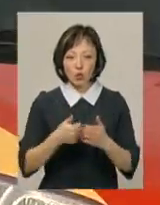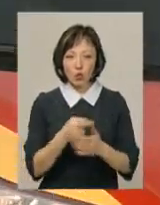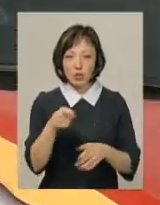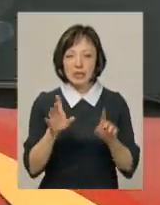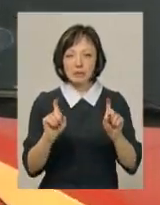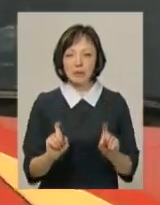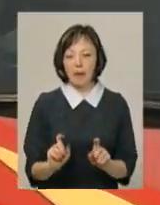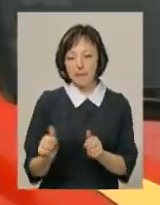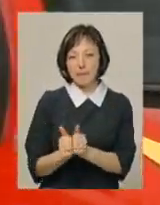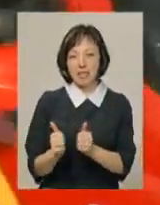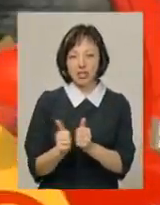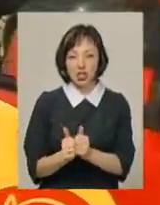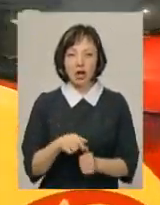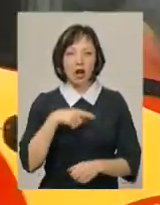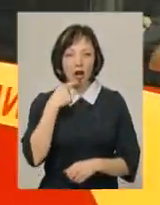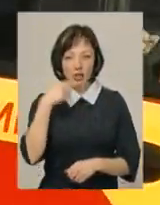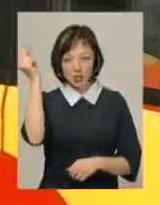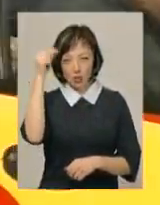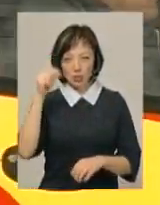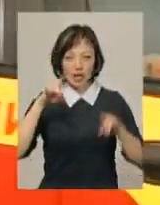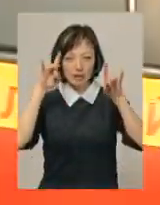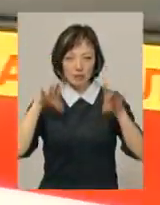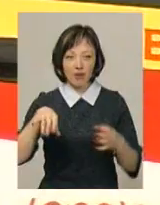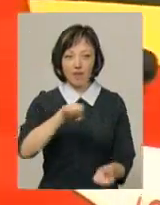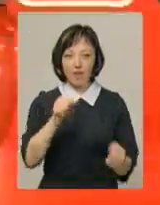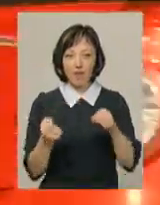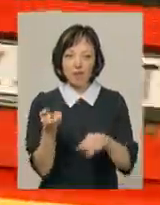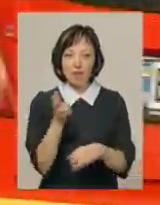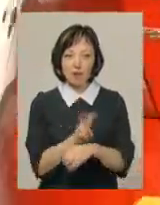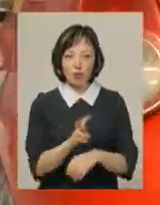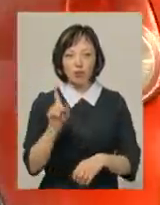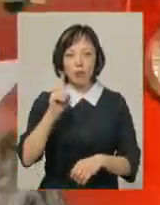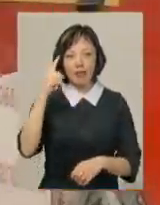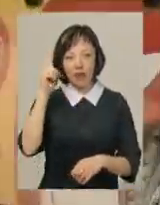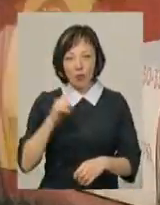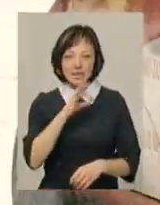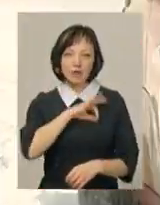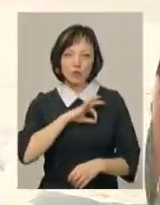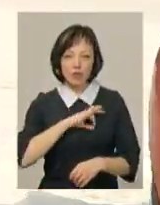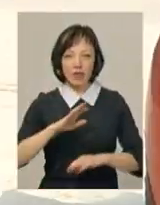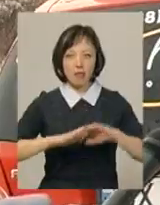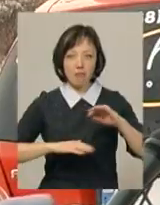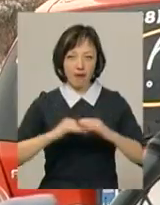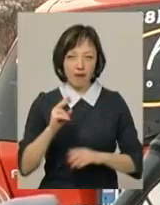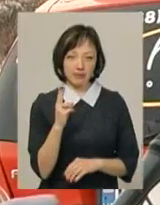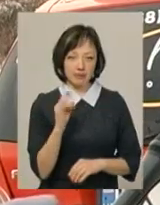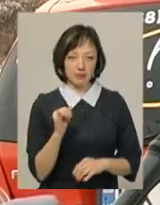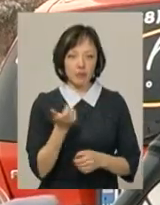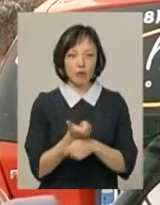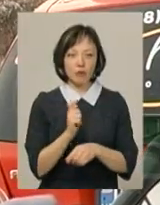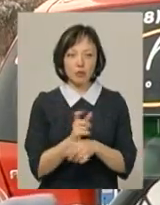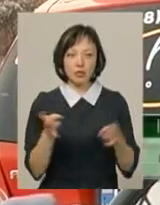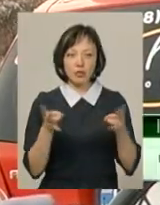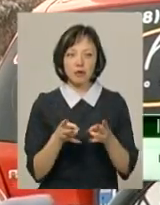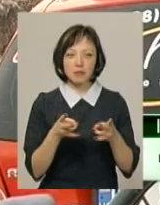кріслі пасажира. Хлопець каже, на курсах з екстремального водіння прийшов, аби теорію застосувати на практиці. Побільше треба